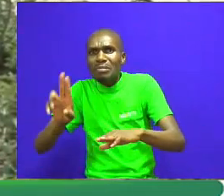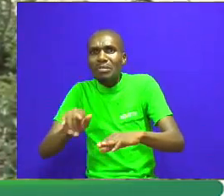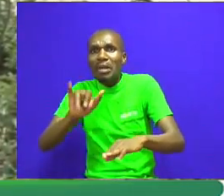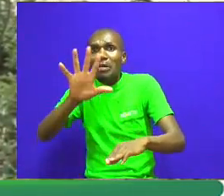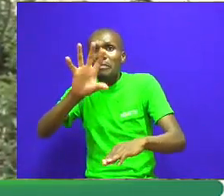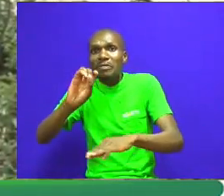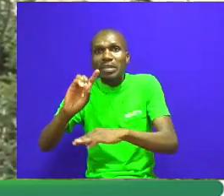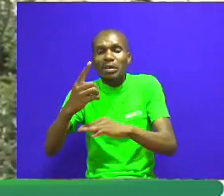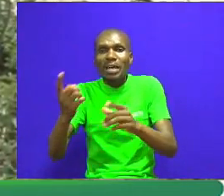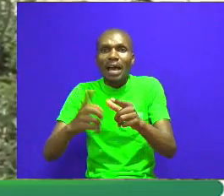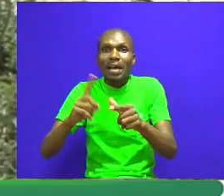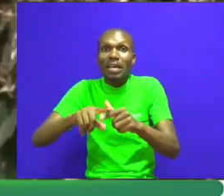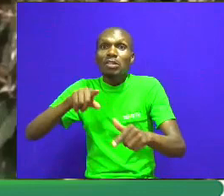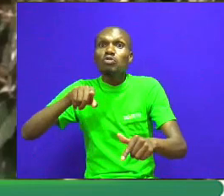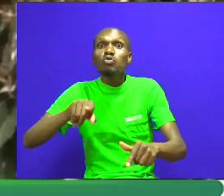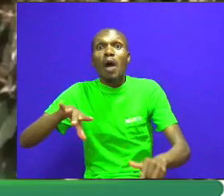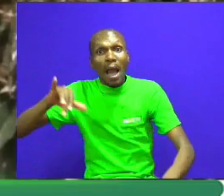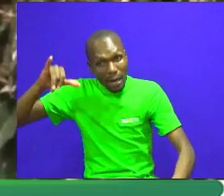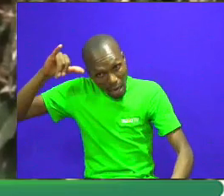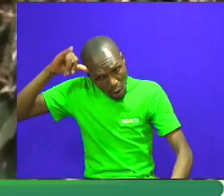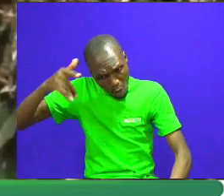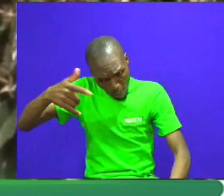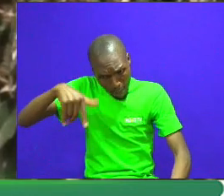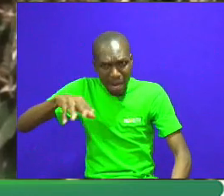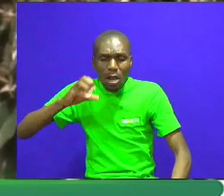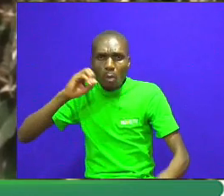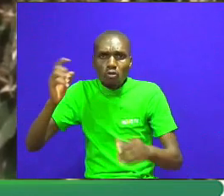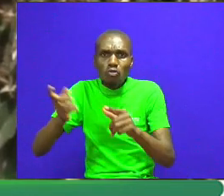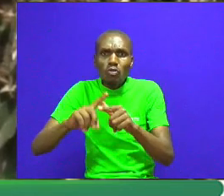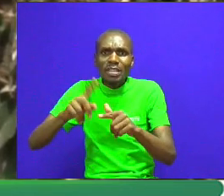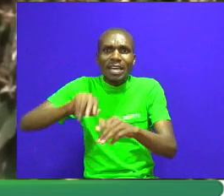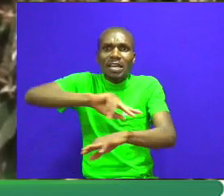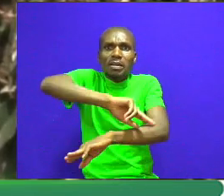50,000 ndio ng'ombe yako ifika hapa. Provincial administration